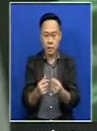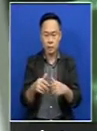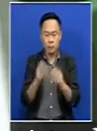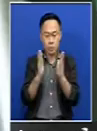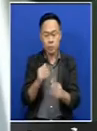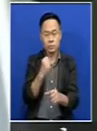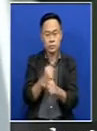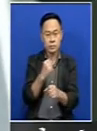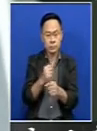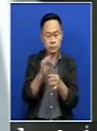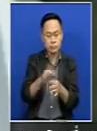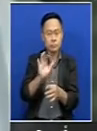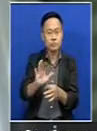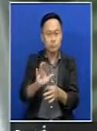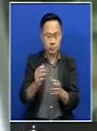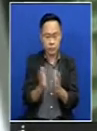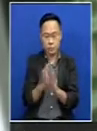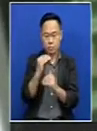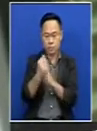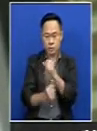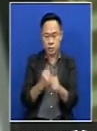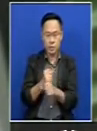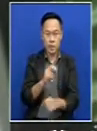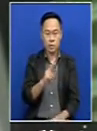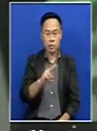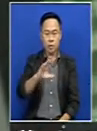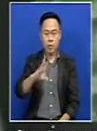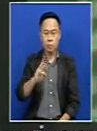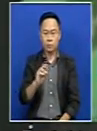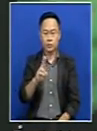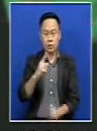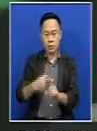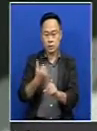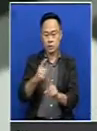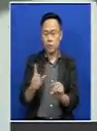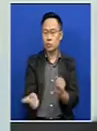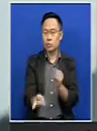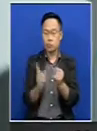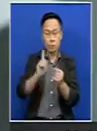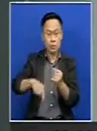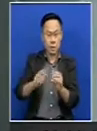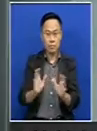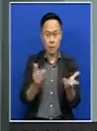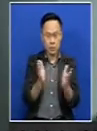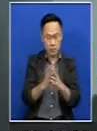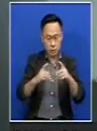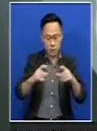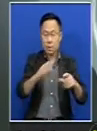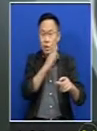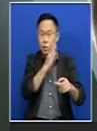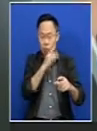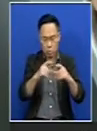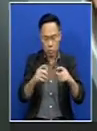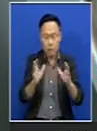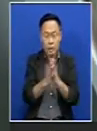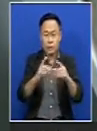ยภายใน31ธันวาคม2562ค่ะก็แนะนำให้คุณผู้ชมเปลี่ยนด้วยนะคะถ้าใครเป็นบัตรแบบเก่าเ